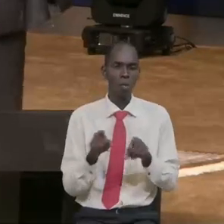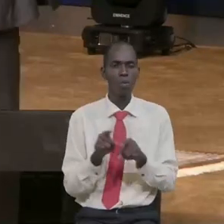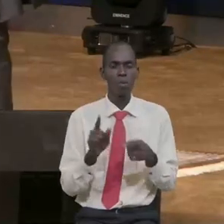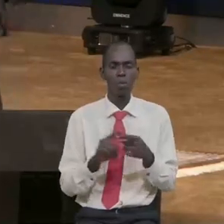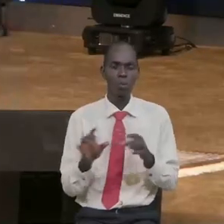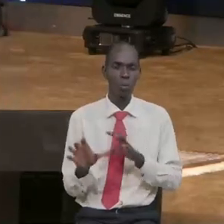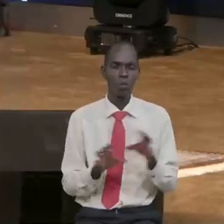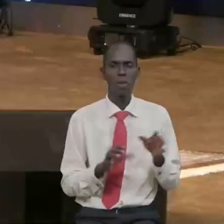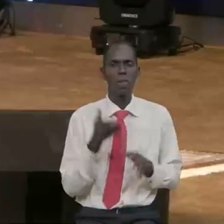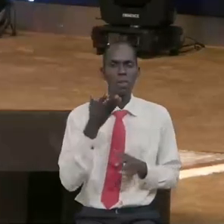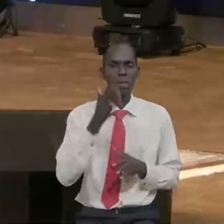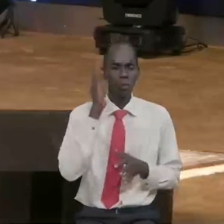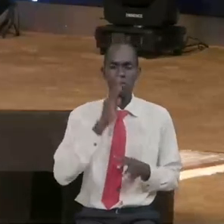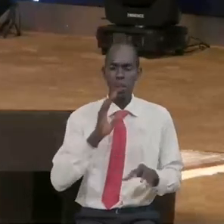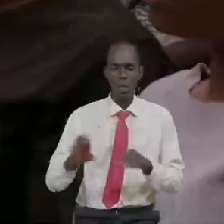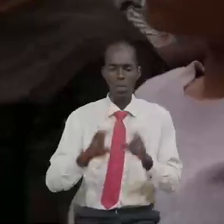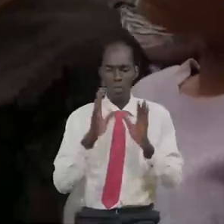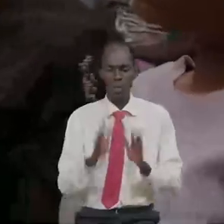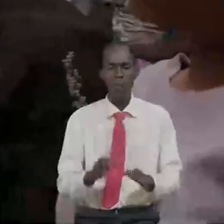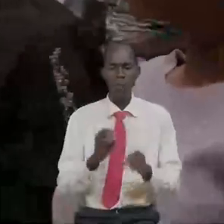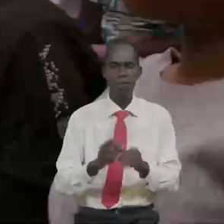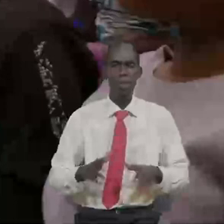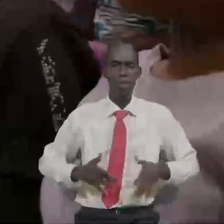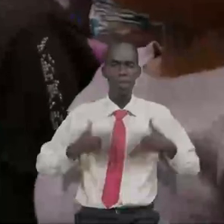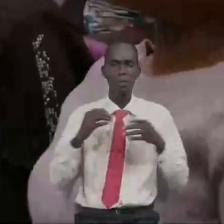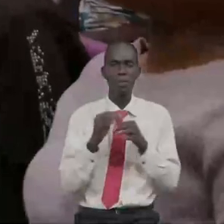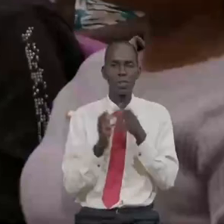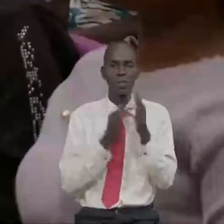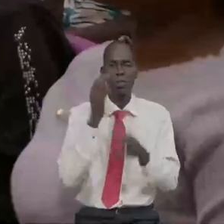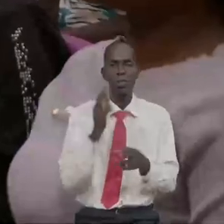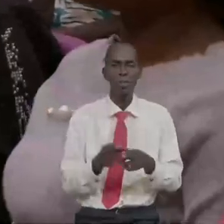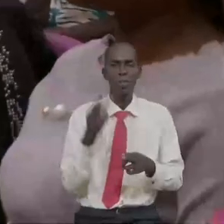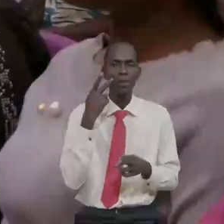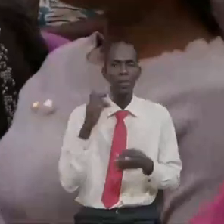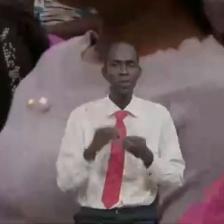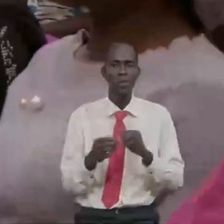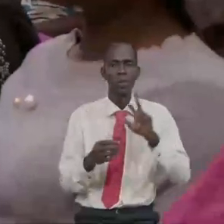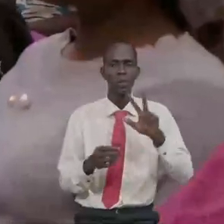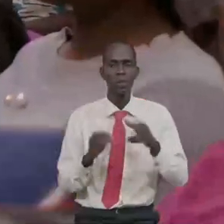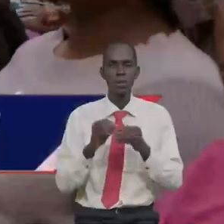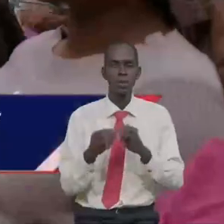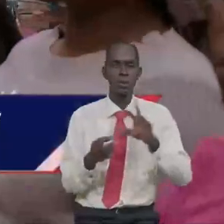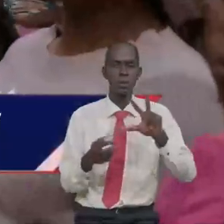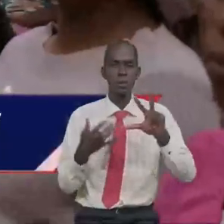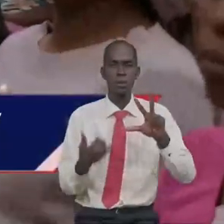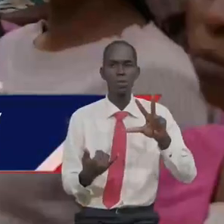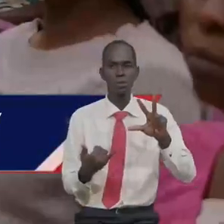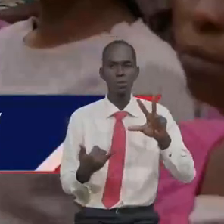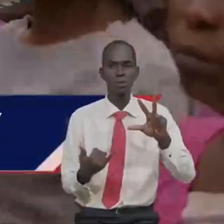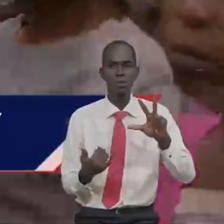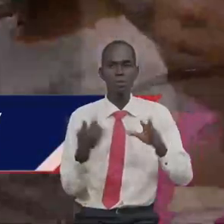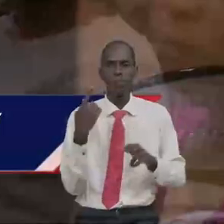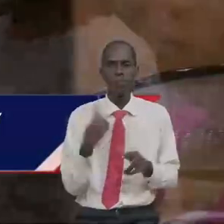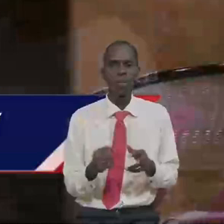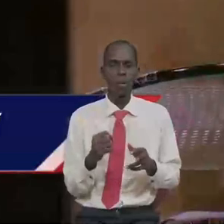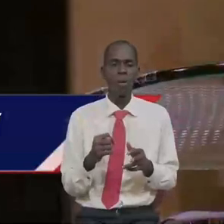y aura l'accomplissement dans votre vie. Voyons la troisième partie ici. C'est